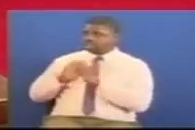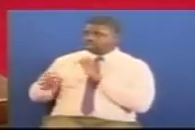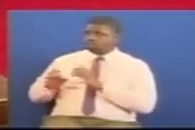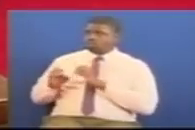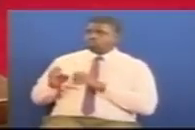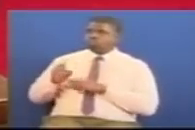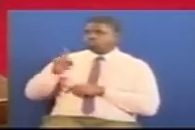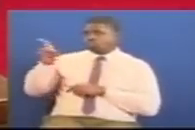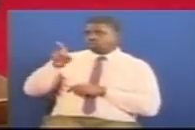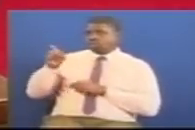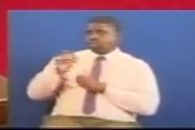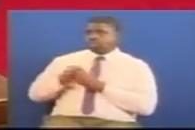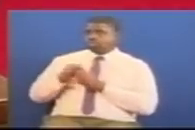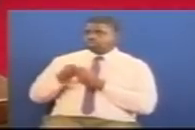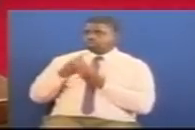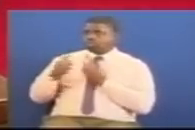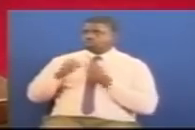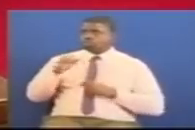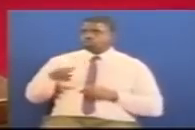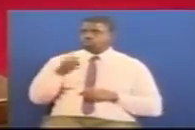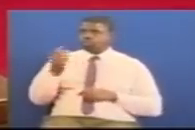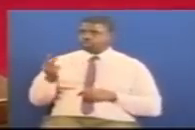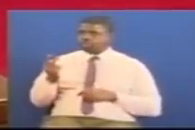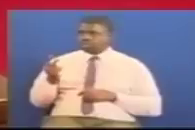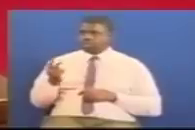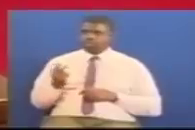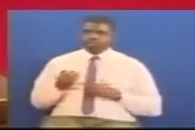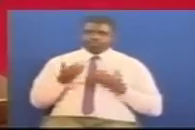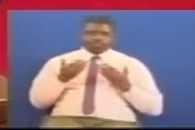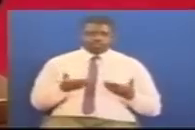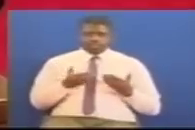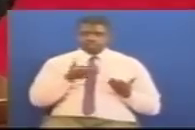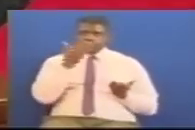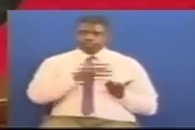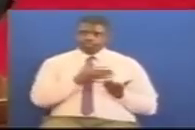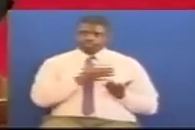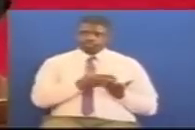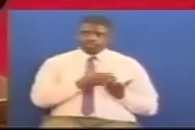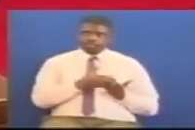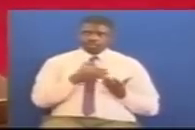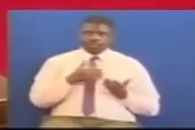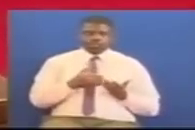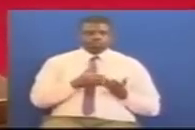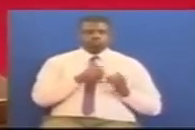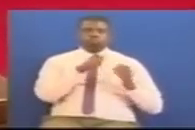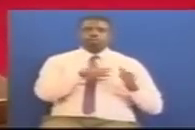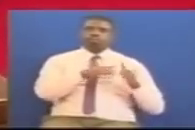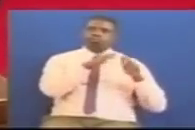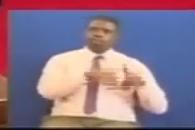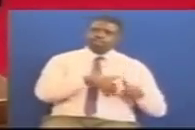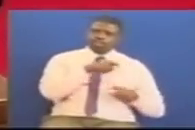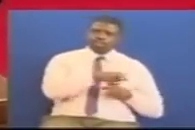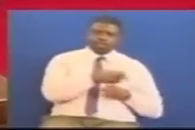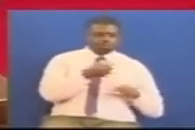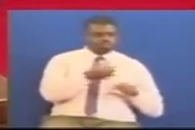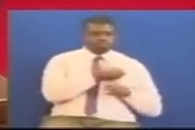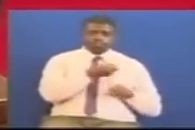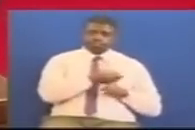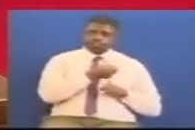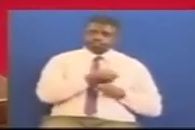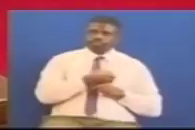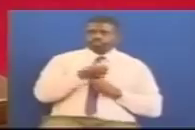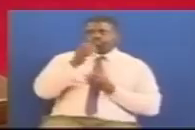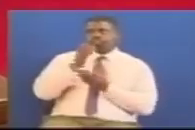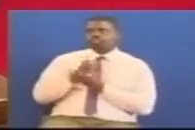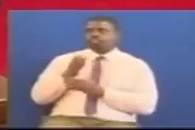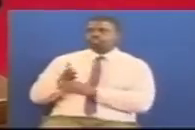kusiment kitu kilichoongelewa mwezi wa pili na watu wa EACO. Kwa hiyo nimwahakikishie Mheshimiwa mbunge na wabunge wote wa mipakani kwamba hili linashughulikiwa na tunahakika